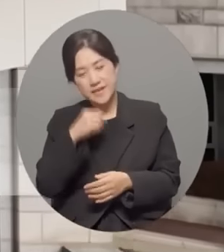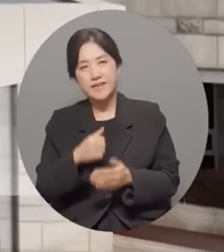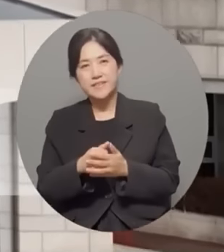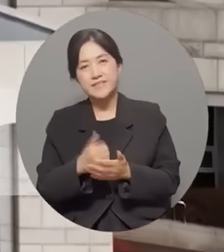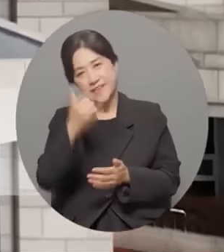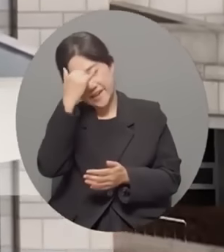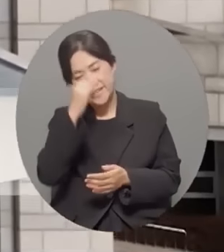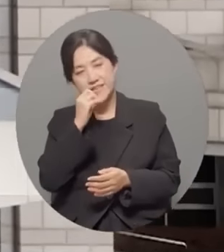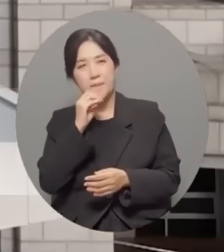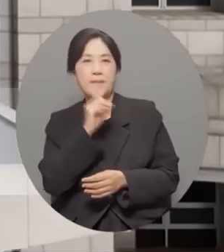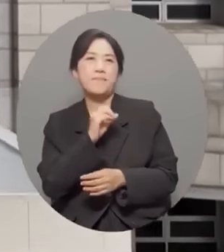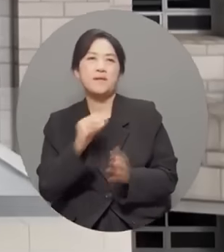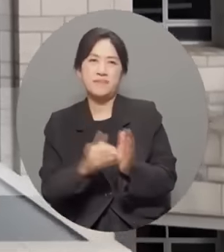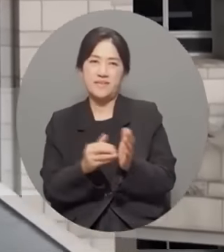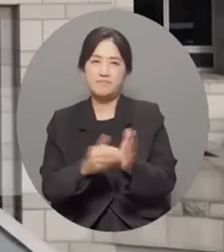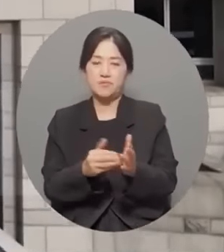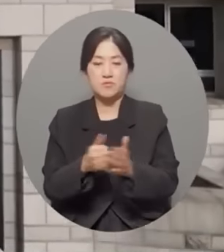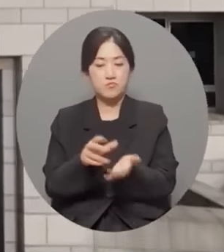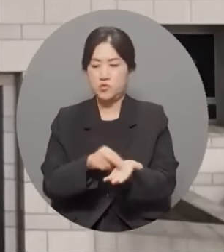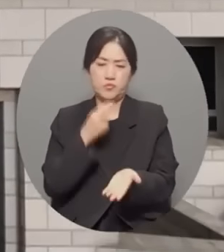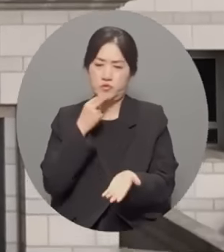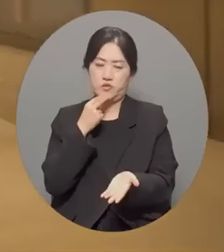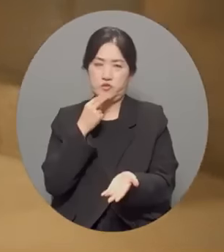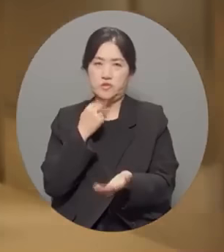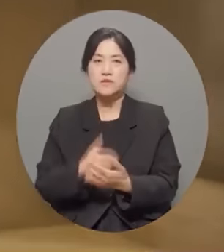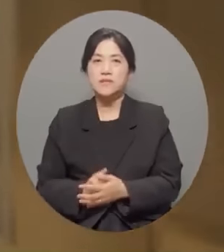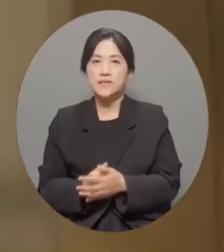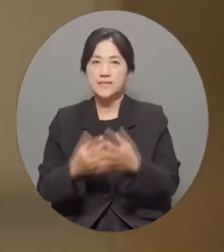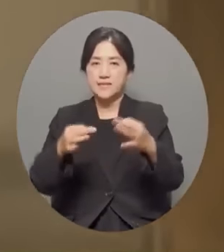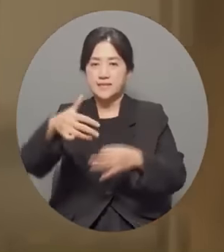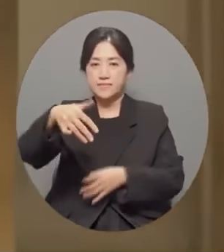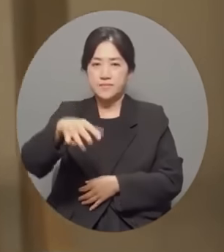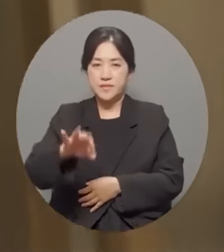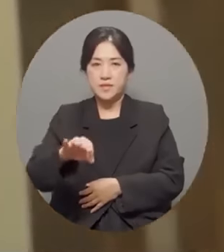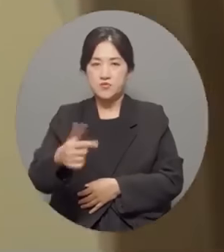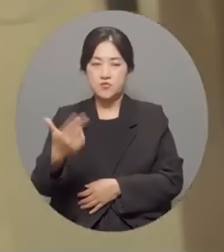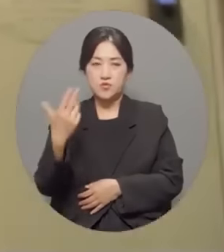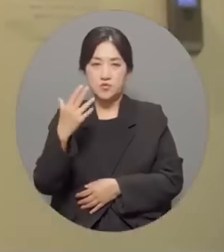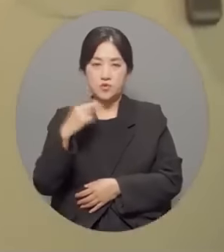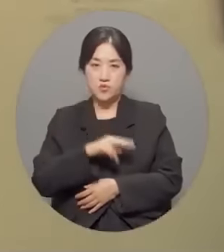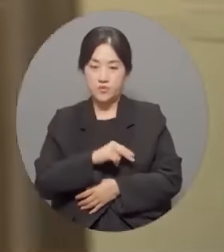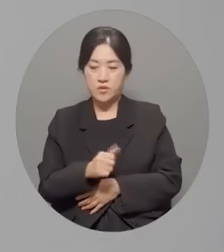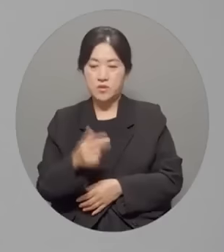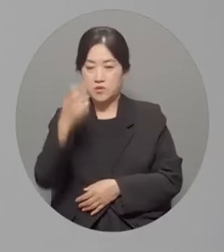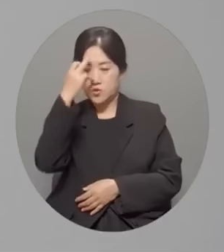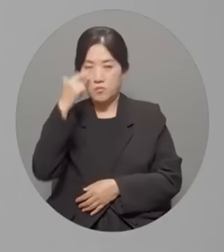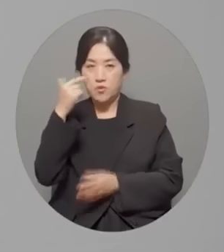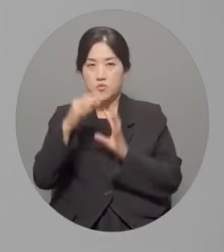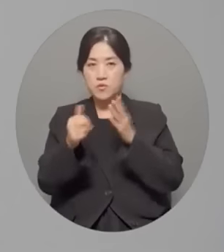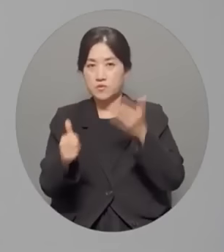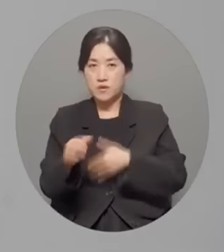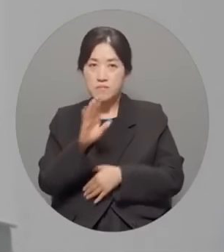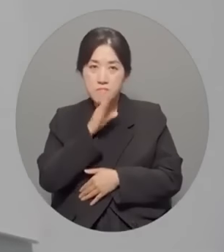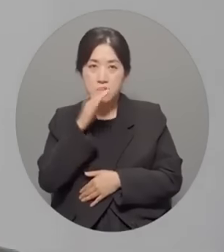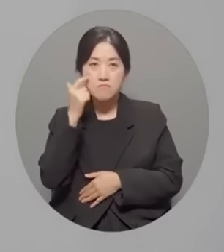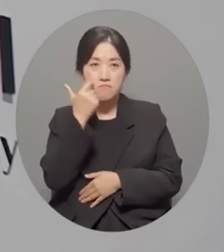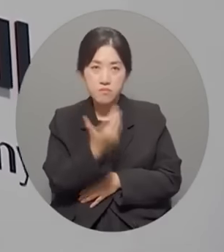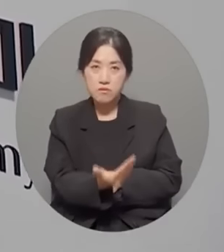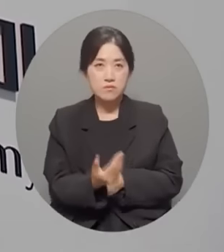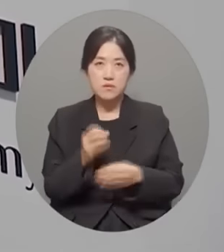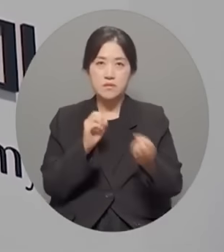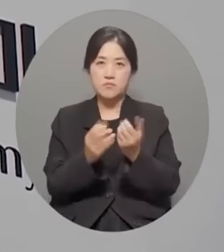정도라며 문제될 만한 게 없다고 했습니다. 김창준 전 의원 측에는 최 목사를 통해 청탁한 게 맞는지 물었지만